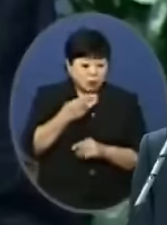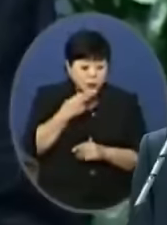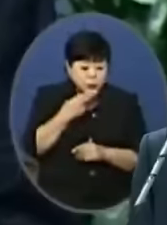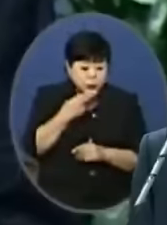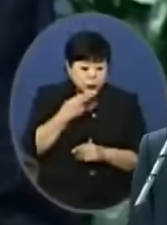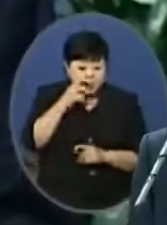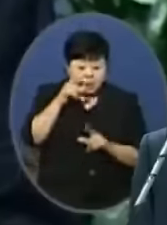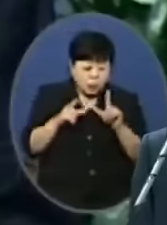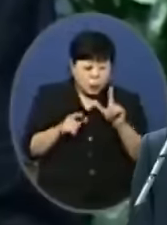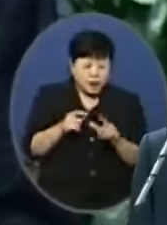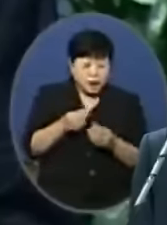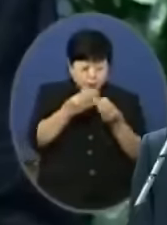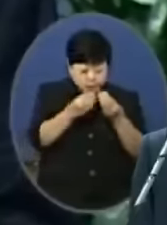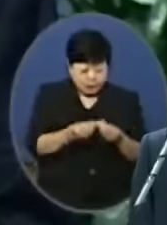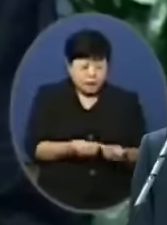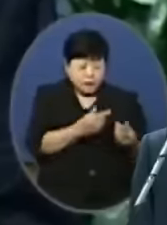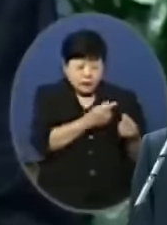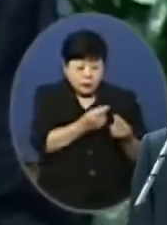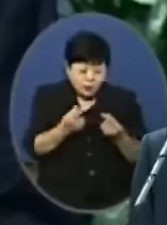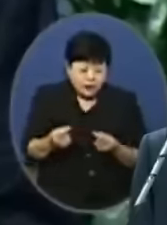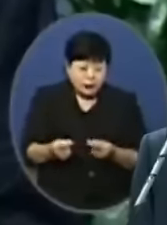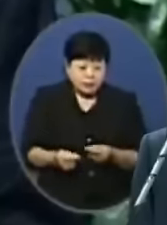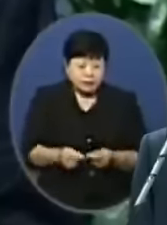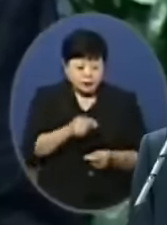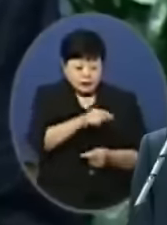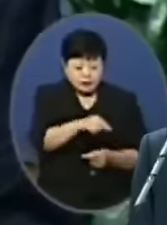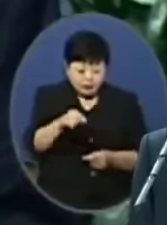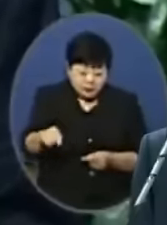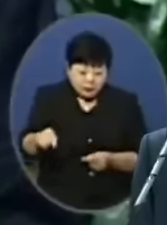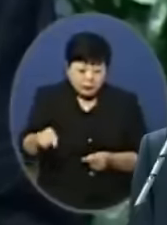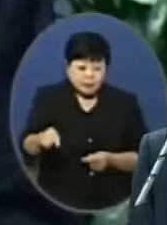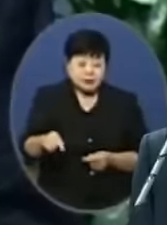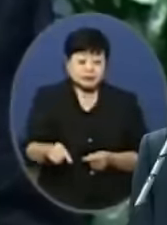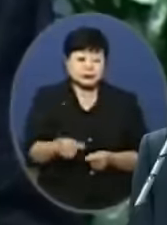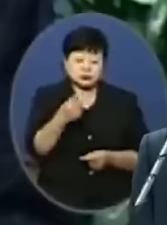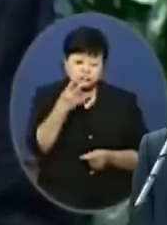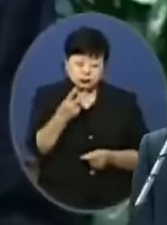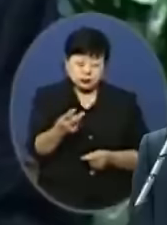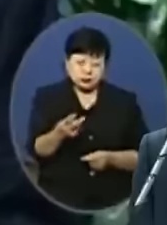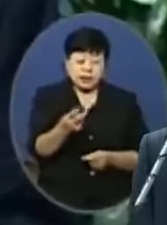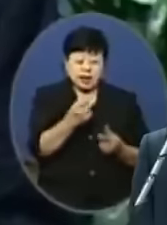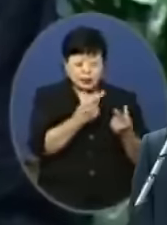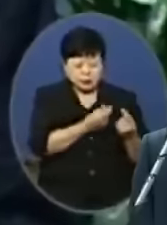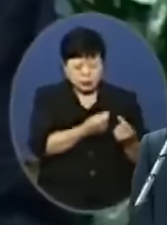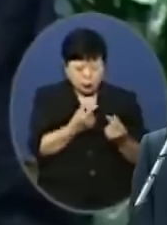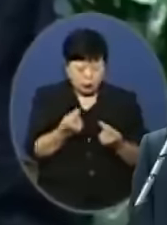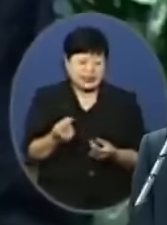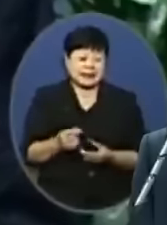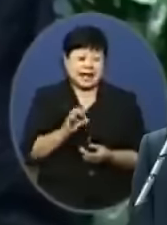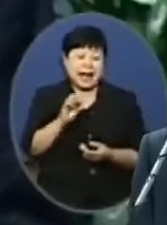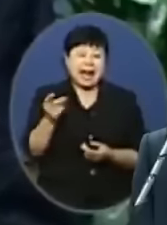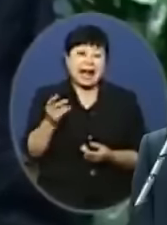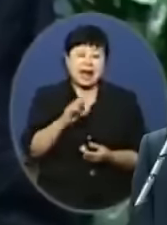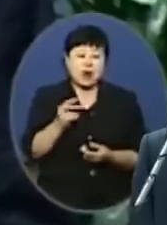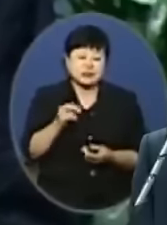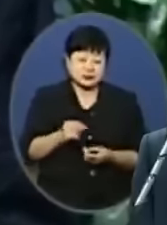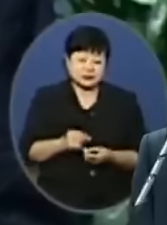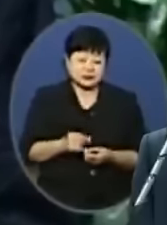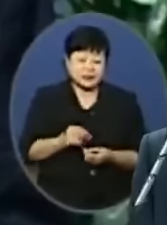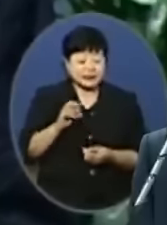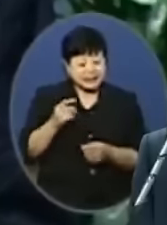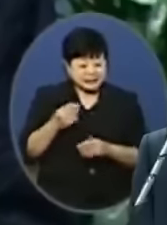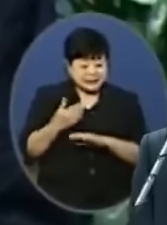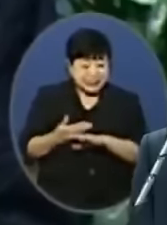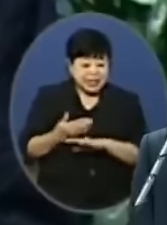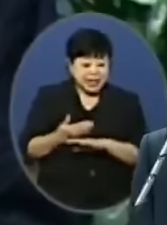모습과 내용이 똑같은데 이것 하나야 이것 하면 이것하고 그 다음은 알로스라는 것입니다. 그러나 헤테레스라는